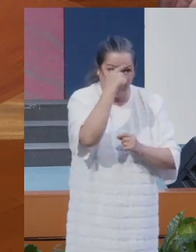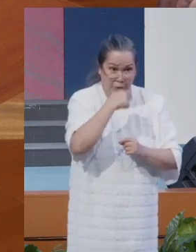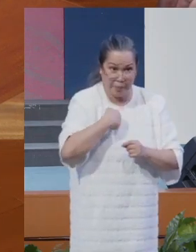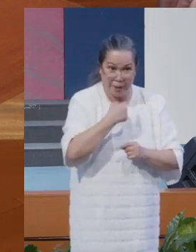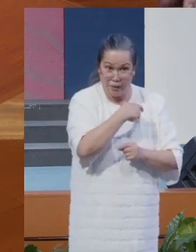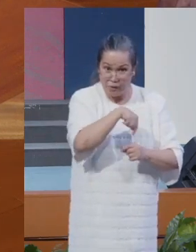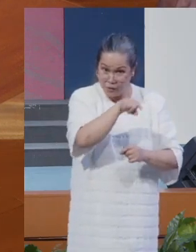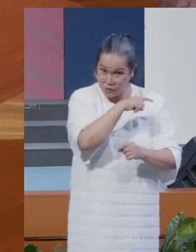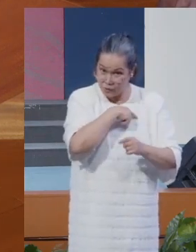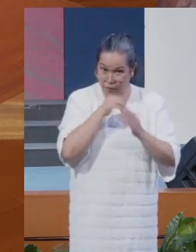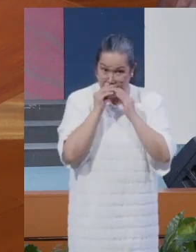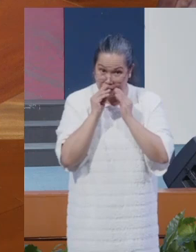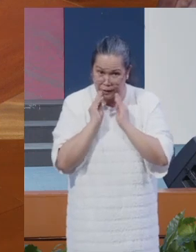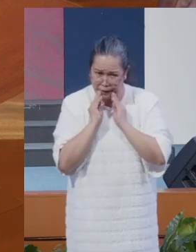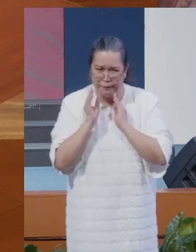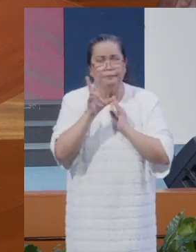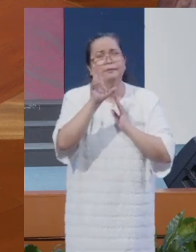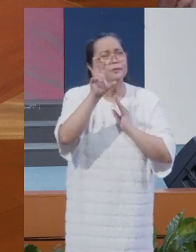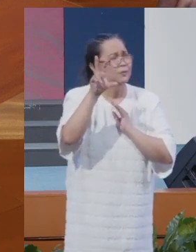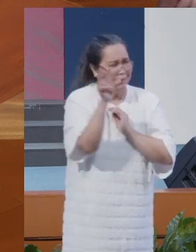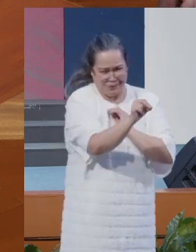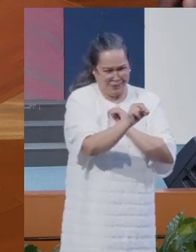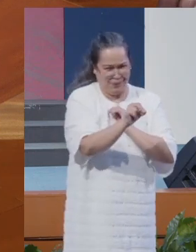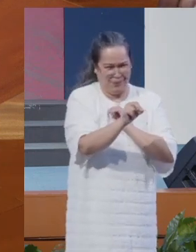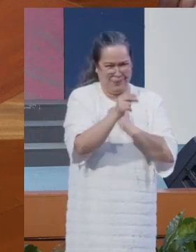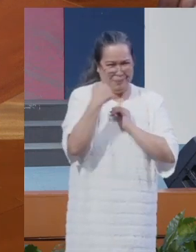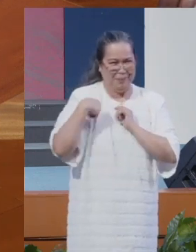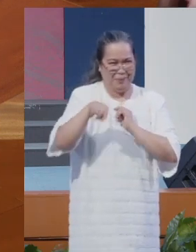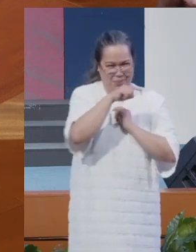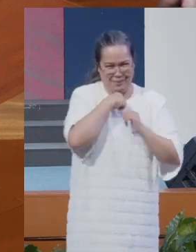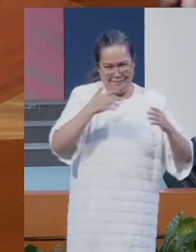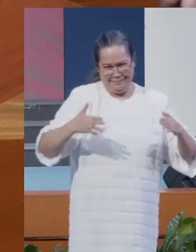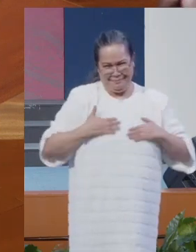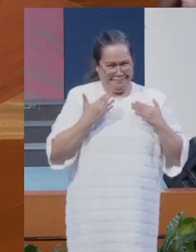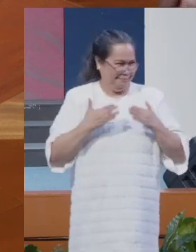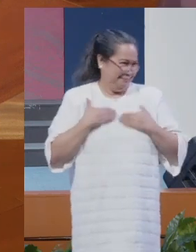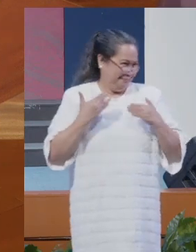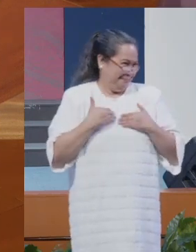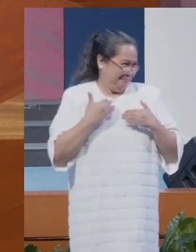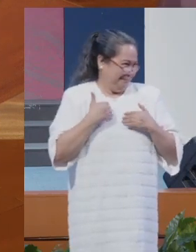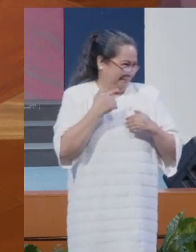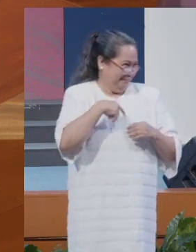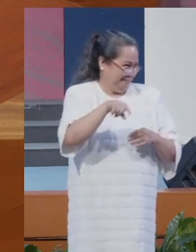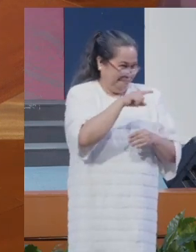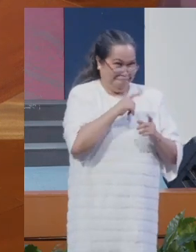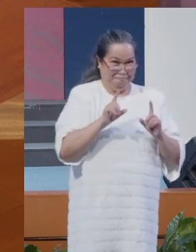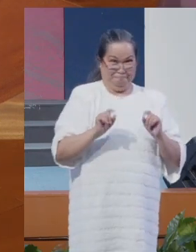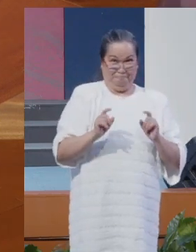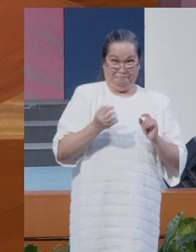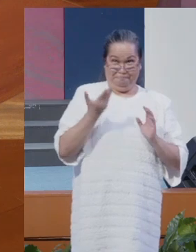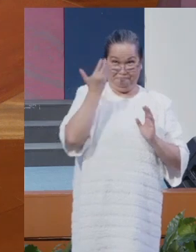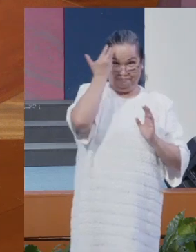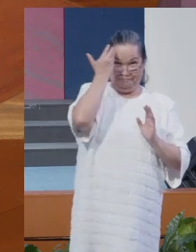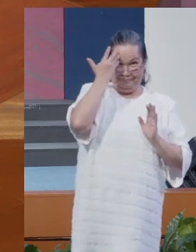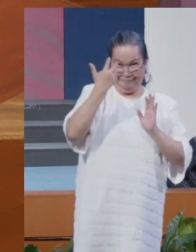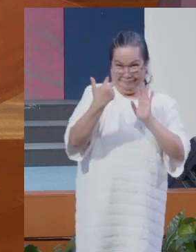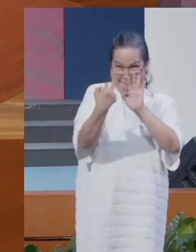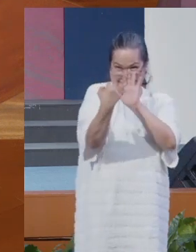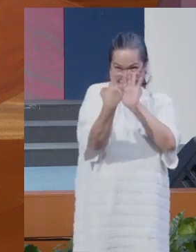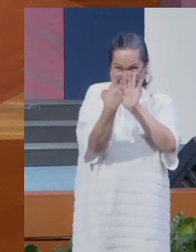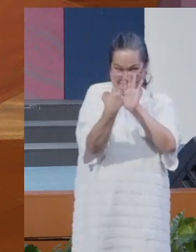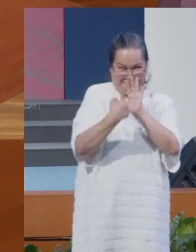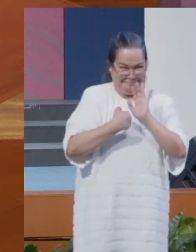malungkot, dahil tayo galak na galak sa ating kaligtasan. Hindi natin ginagawa dahil tayo ay parang